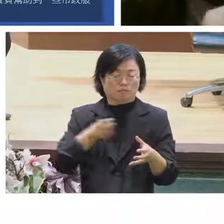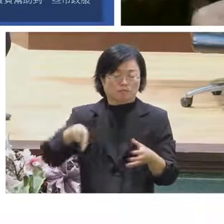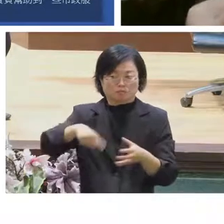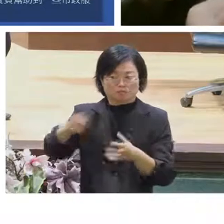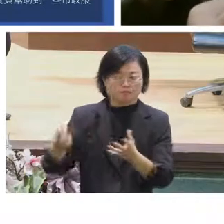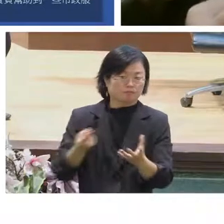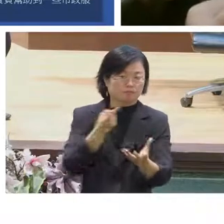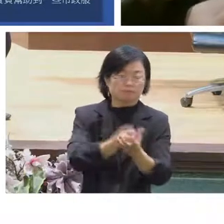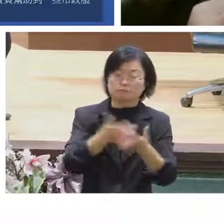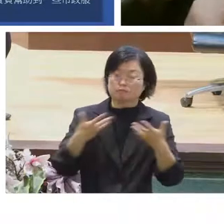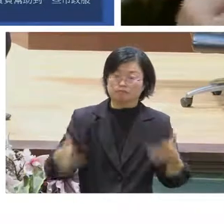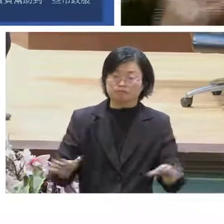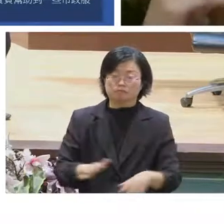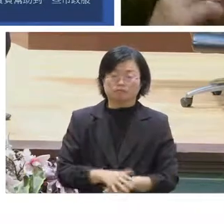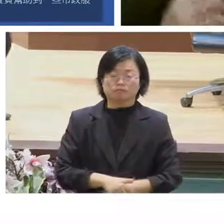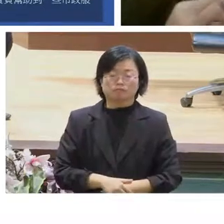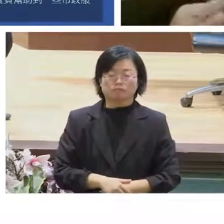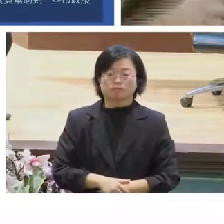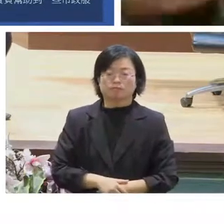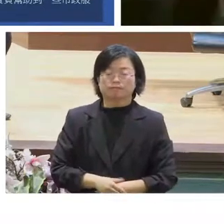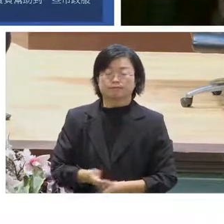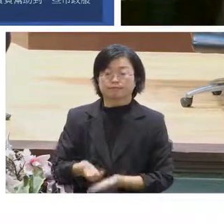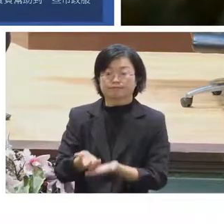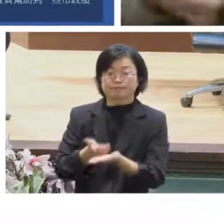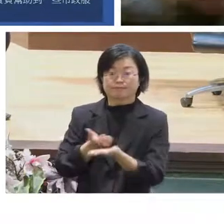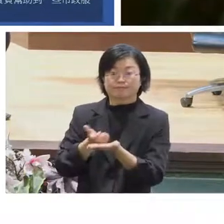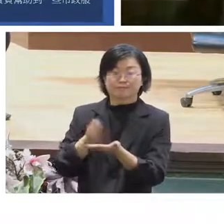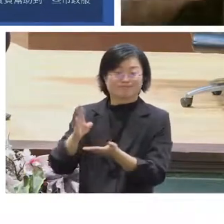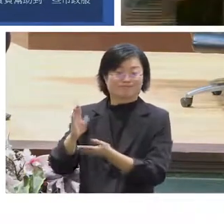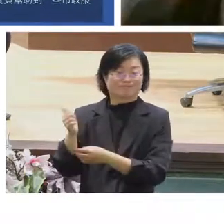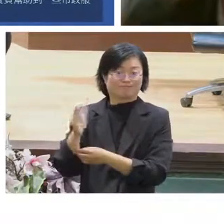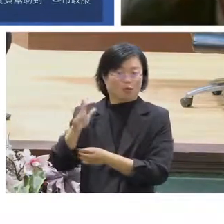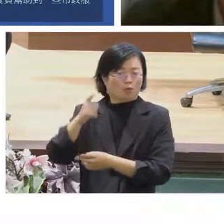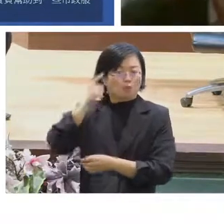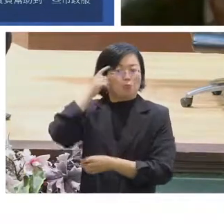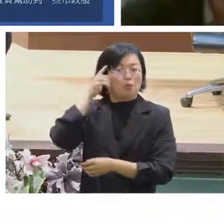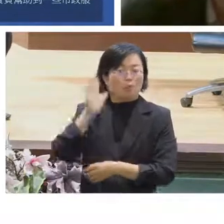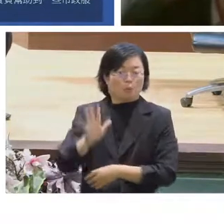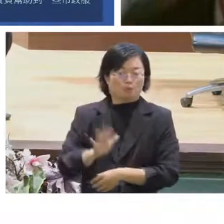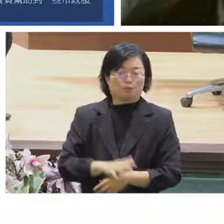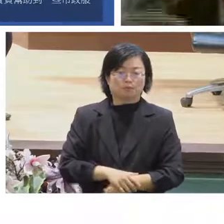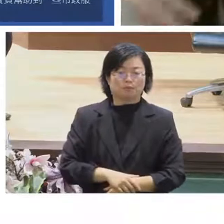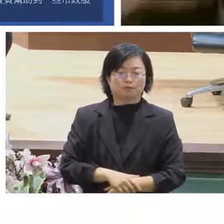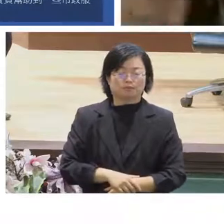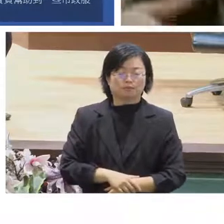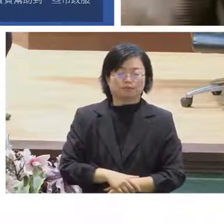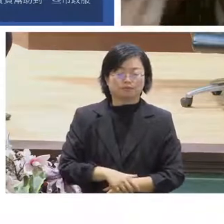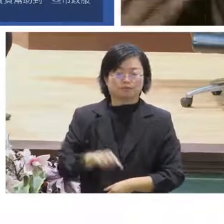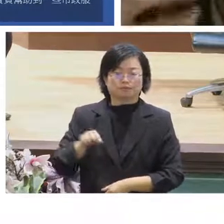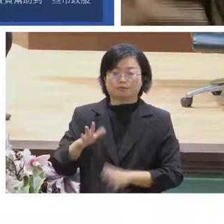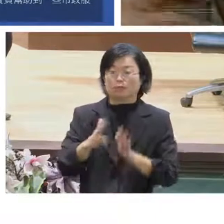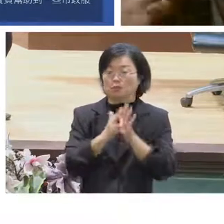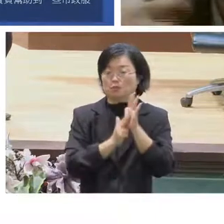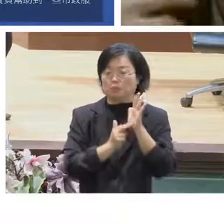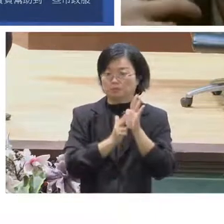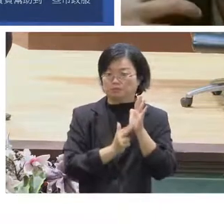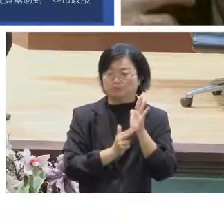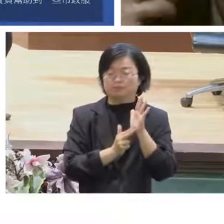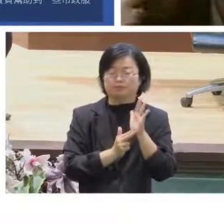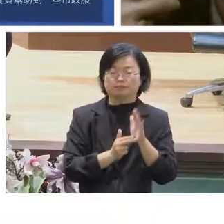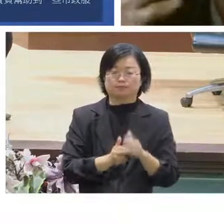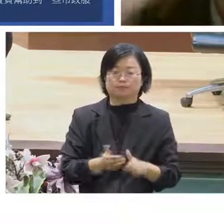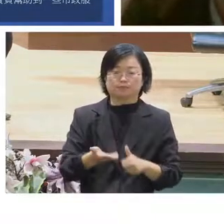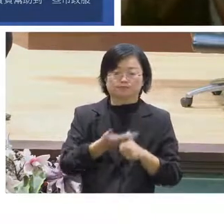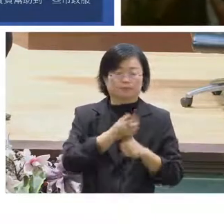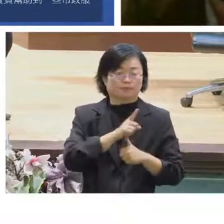们刚刚 Brian 其实有一个很好的一个 cycle 就跟大家已经说明了我们怎么样可以让自